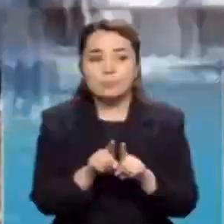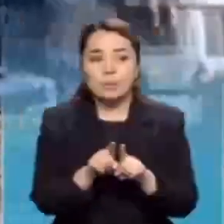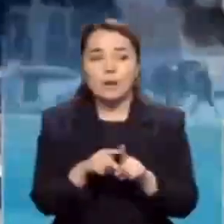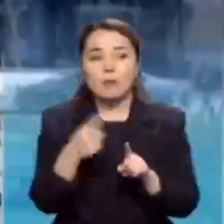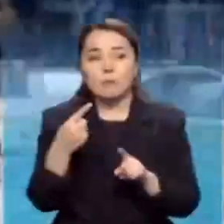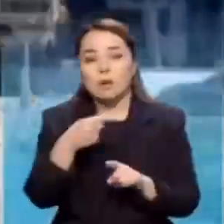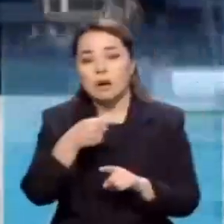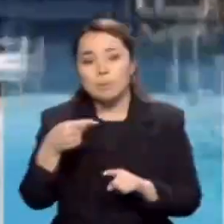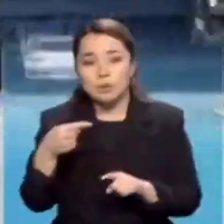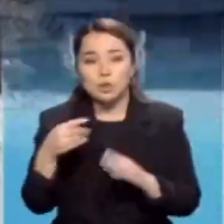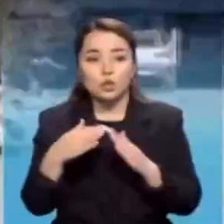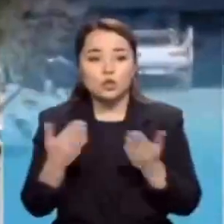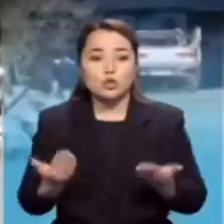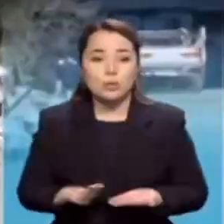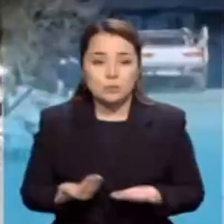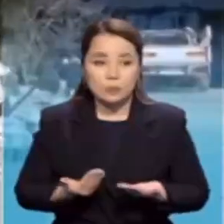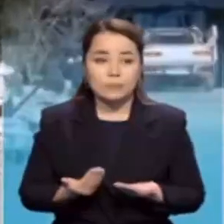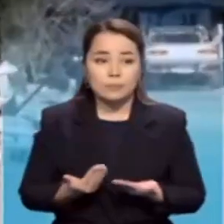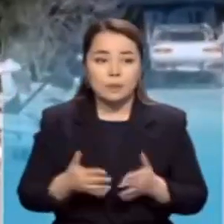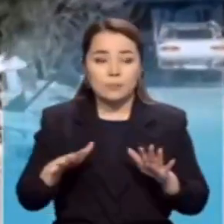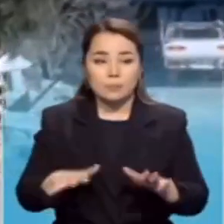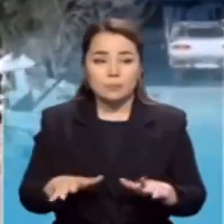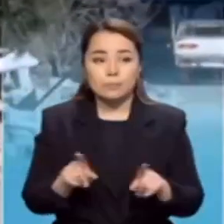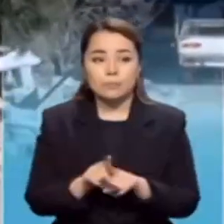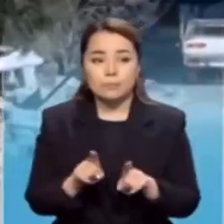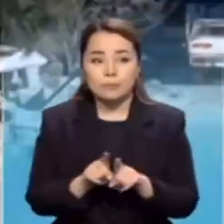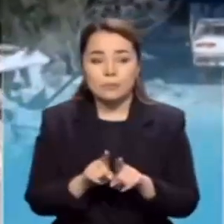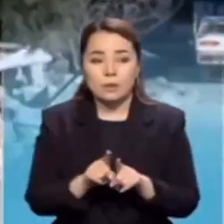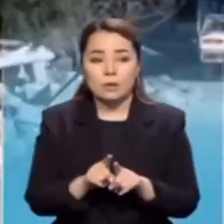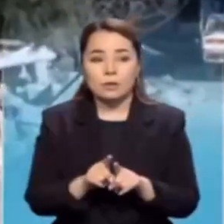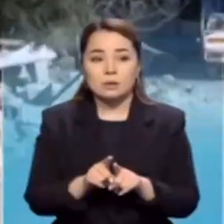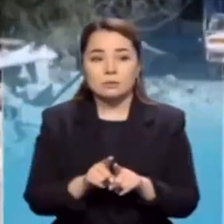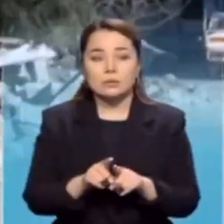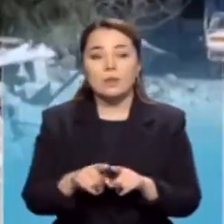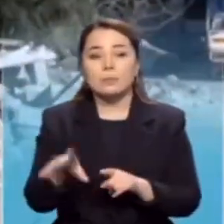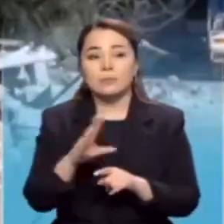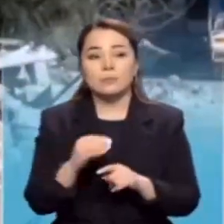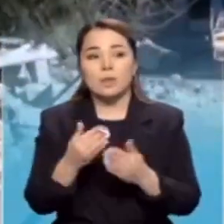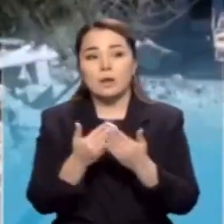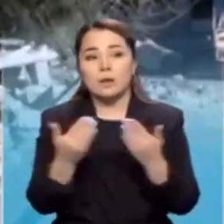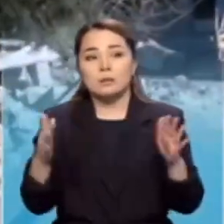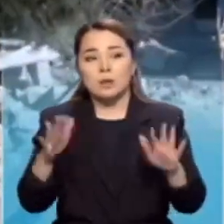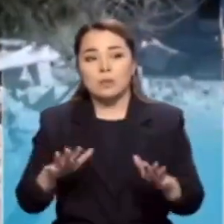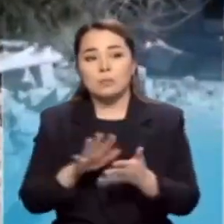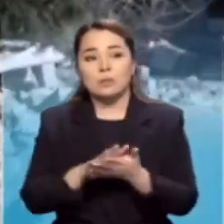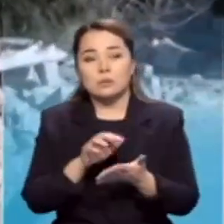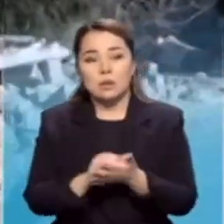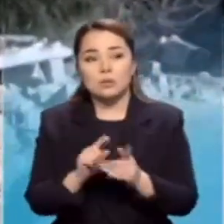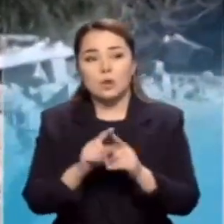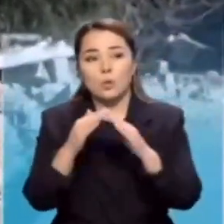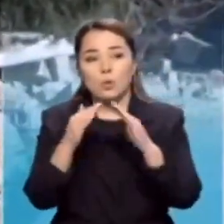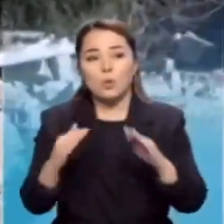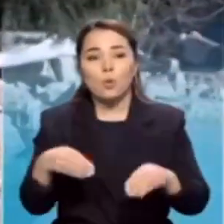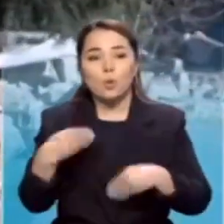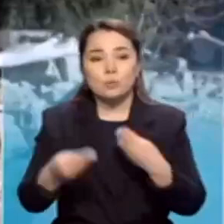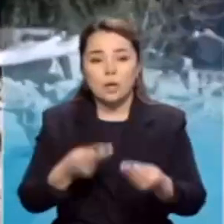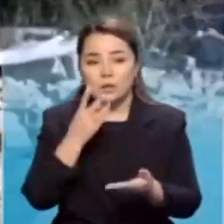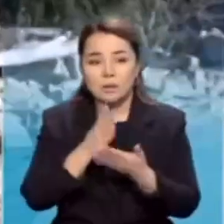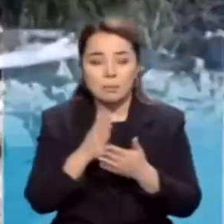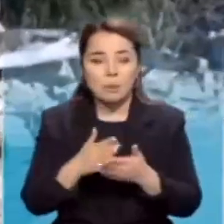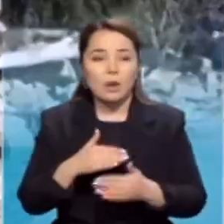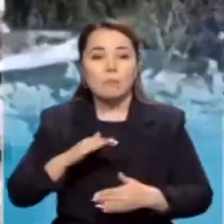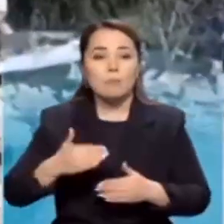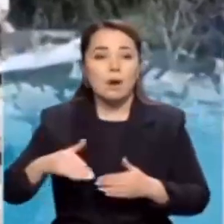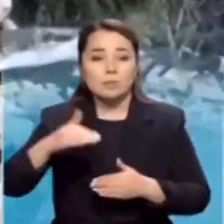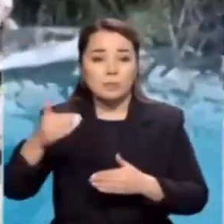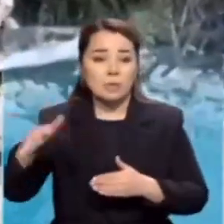bir qabatlı üy, biraq bir qabatlı üy bolganımen qabırğalarının bari qaqırap, şatırı opırılıp tömen tüsken. Баспалдагы